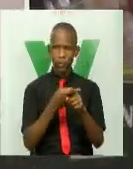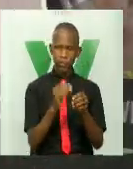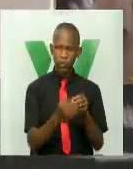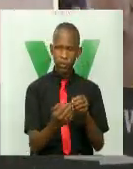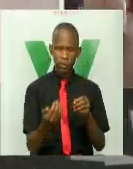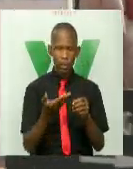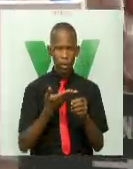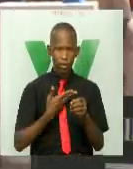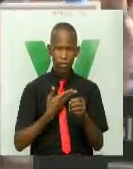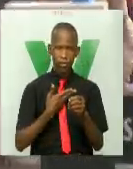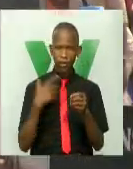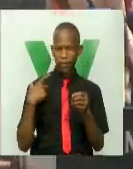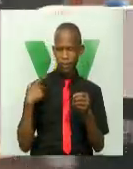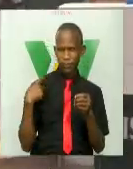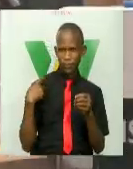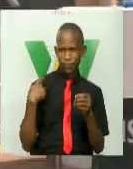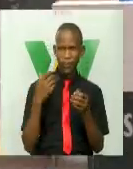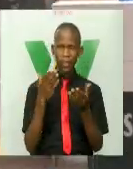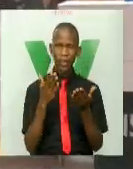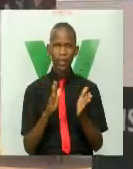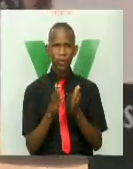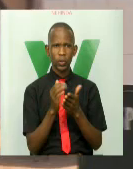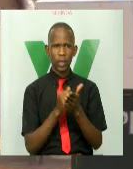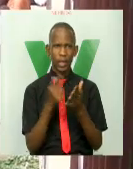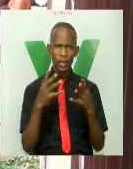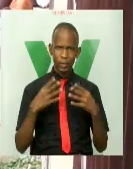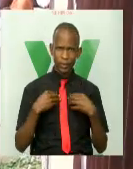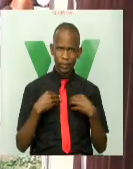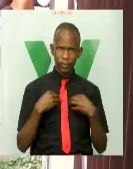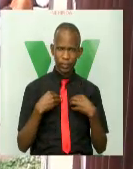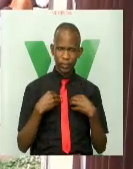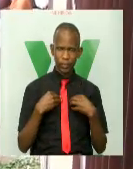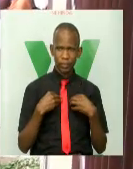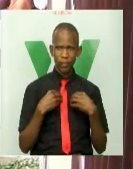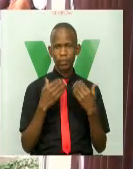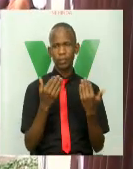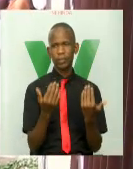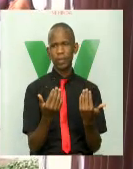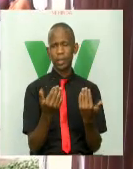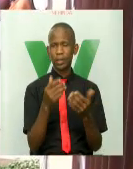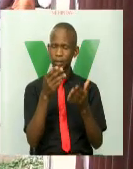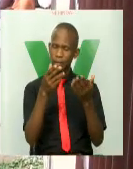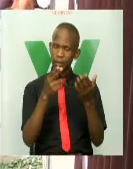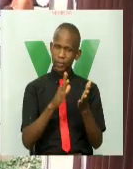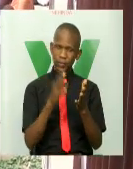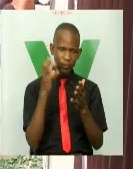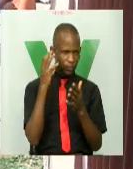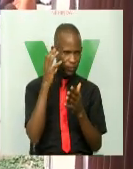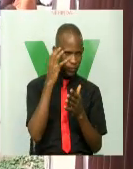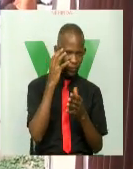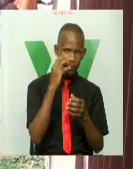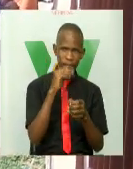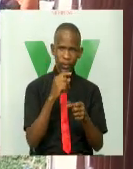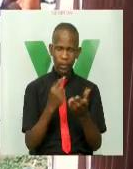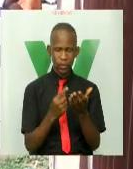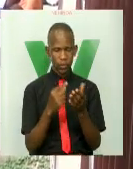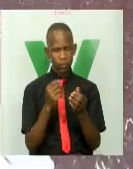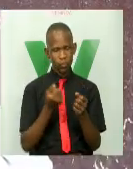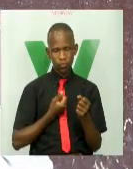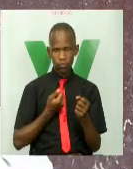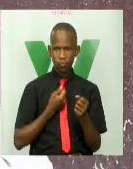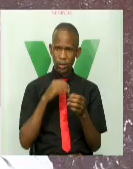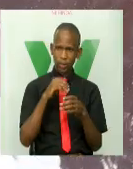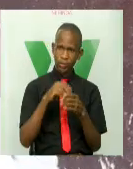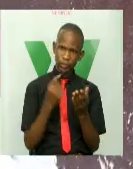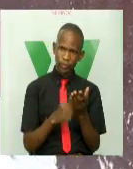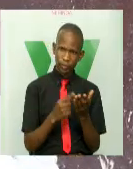myaka ey'okugemesebwa abatarikwikiririzibwa kukora ebi. Eki kisigira abakazi nibeerariikirira okuza omu marwariro